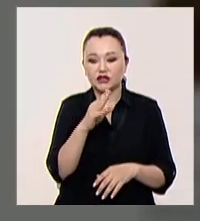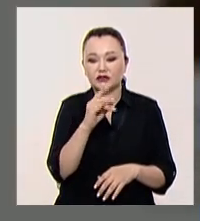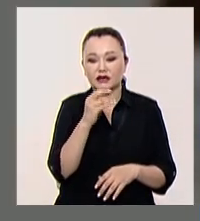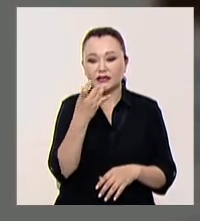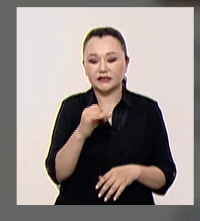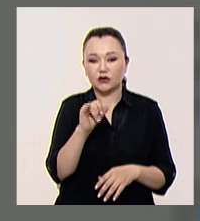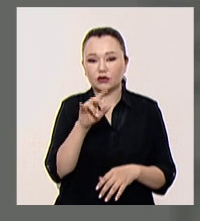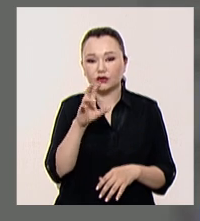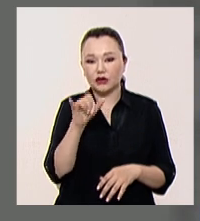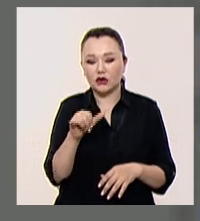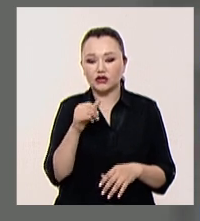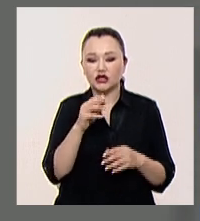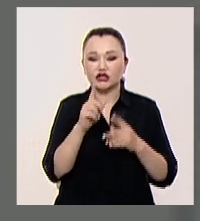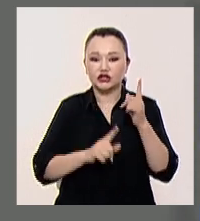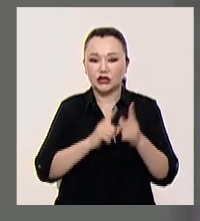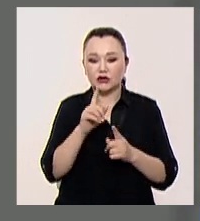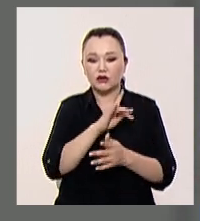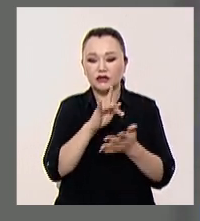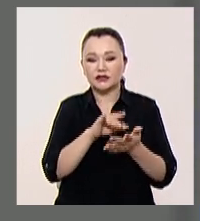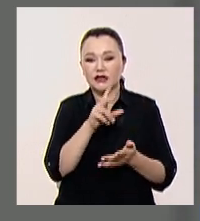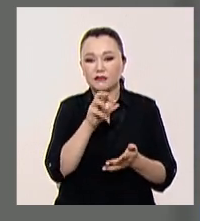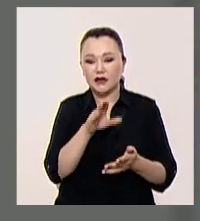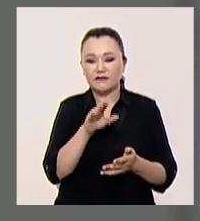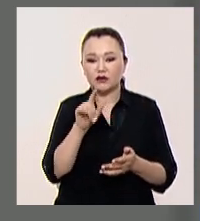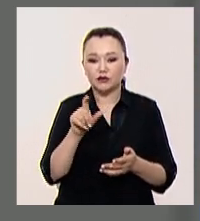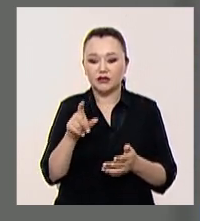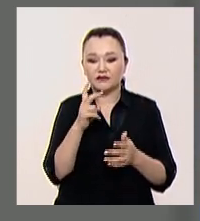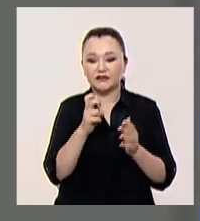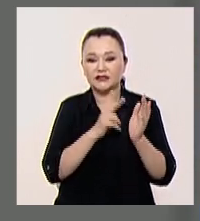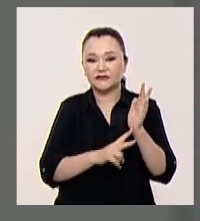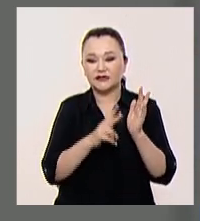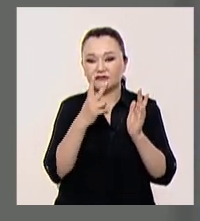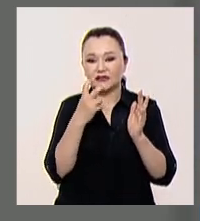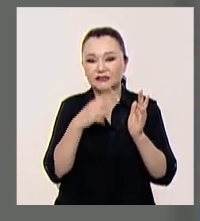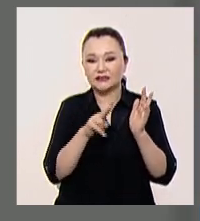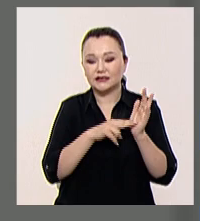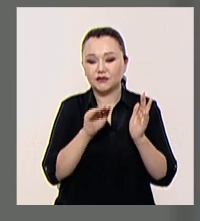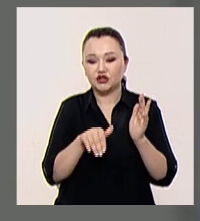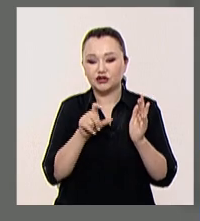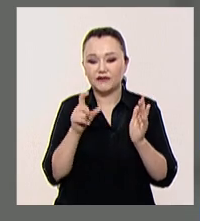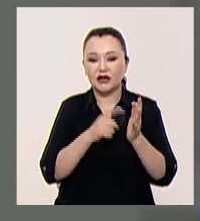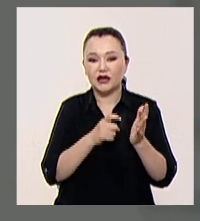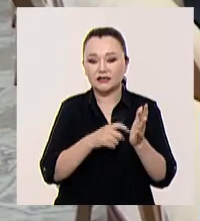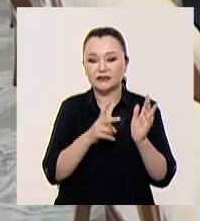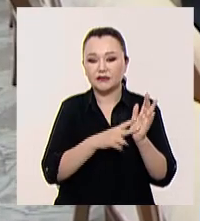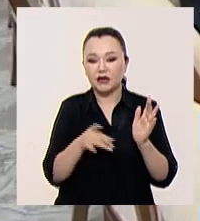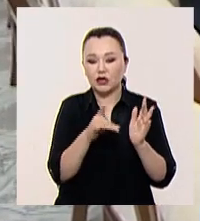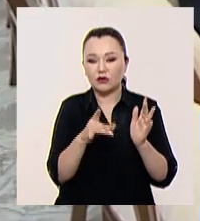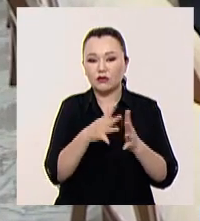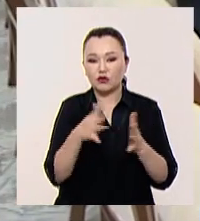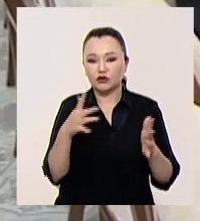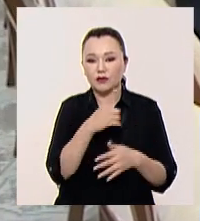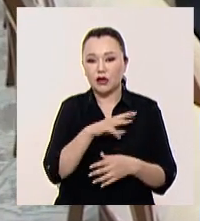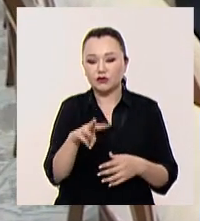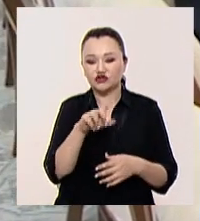Жаңааркинский и Улытауский. Города Жезказган, Сатпаев и Каражал – и всего 227 тысяч человек. Тогда как в Карагандинской области 7 районов и больше